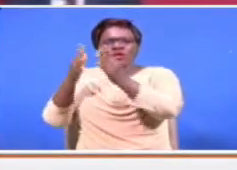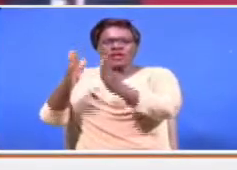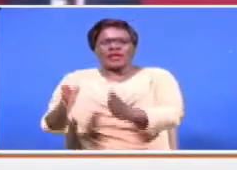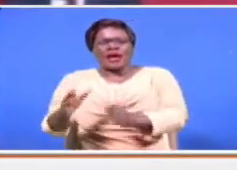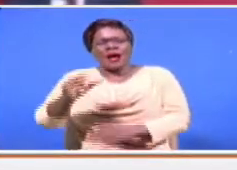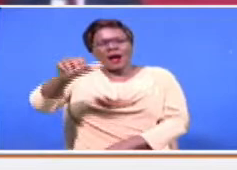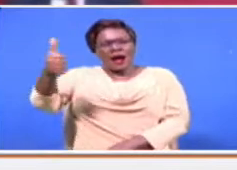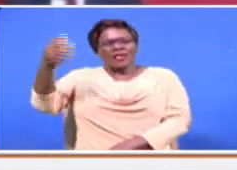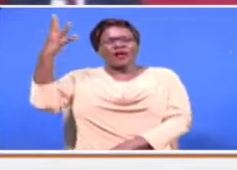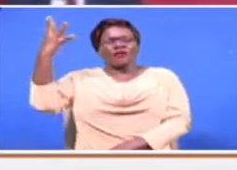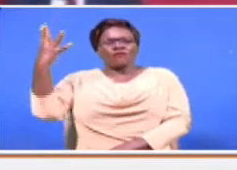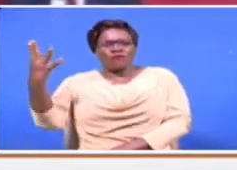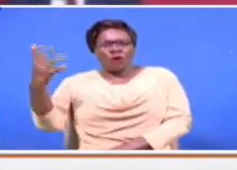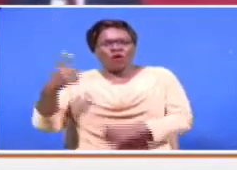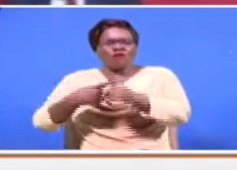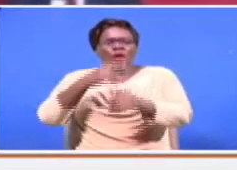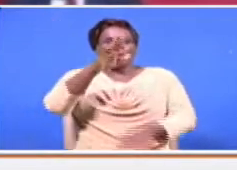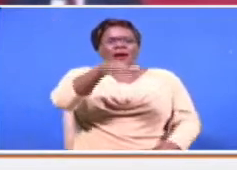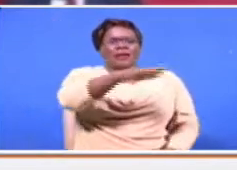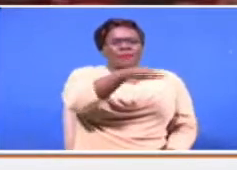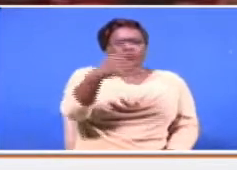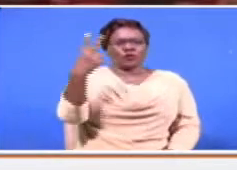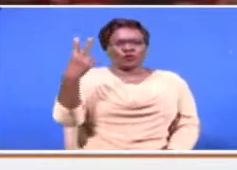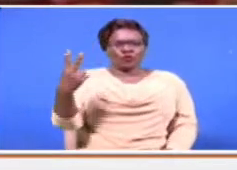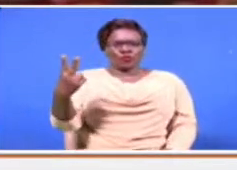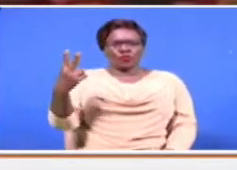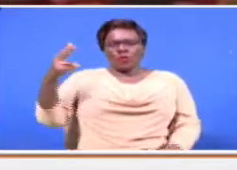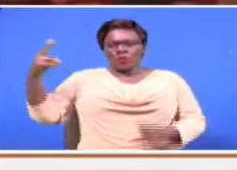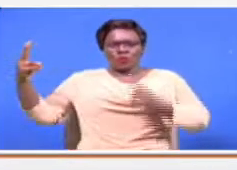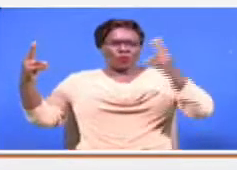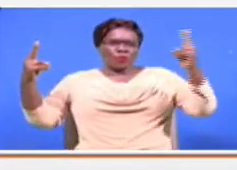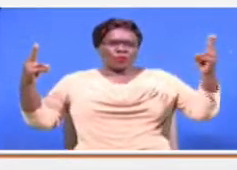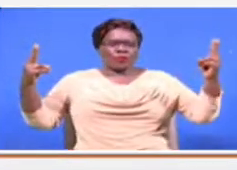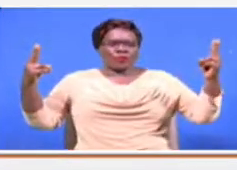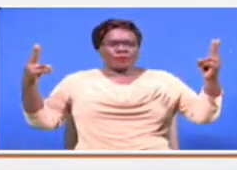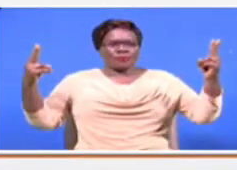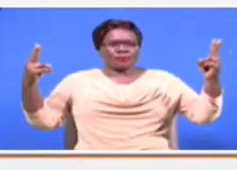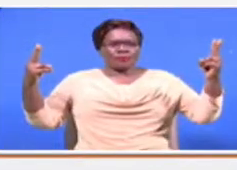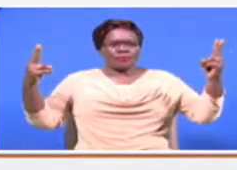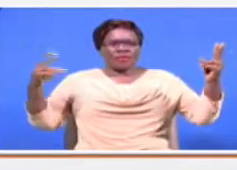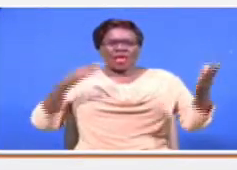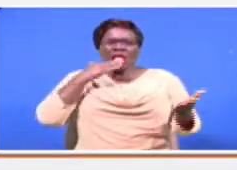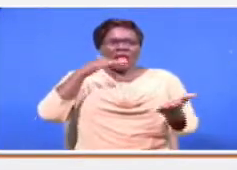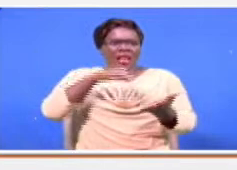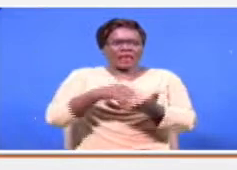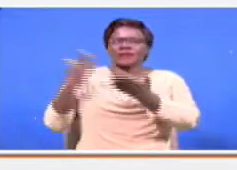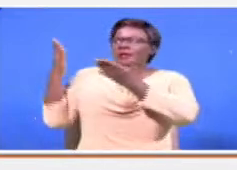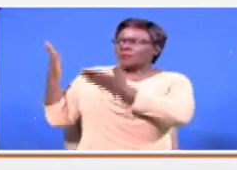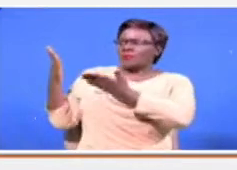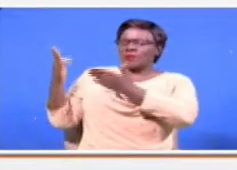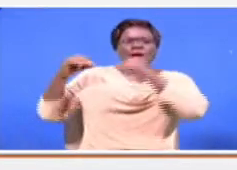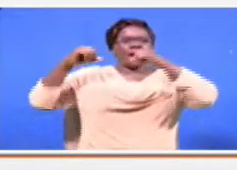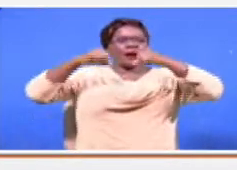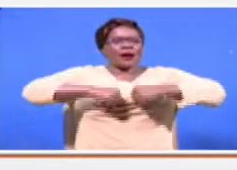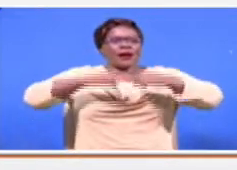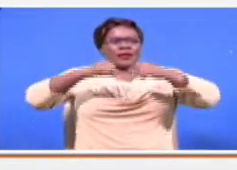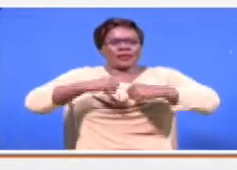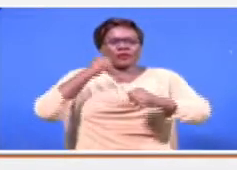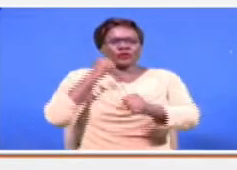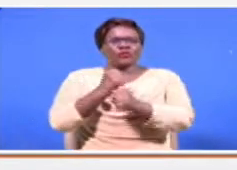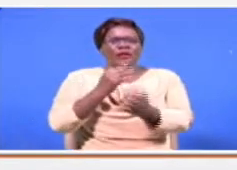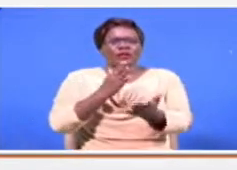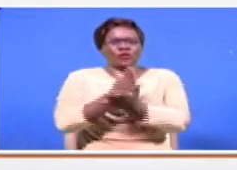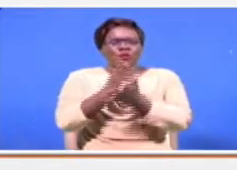na wengine 4 kutoka kwenye bunge, wawili kwa kila pande. Kulingana na barua hii, haya yameafikiwa ili kuhakikisha